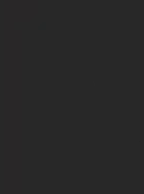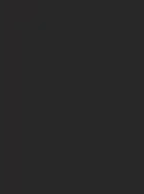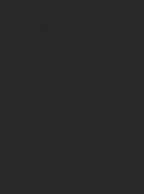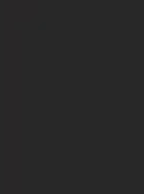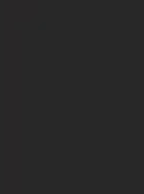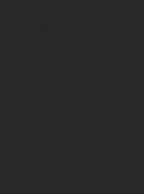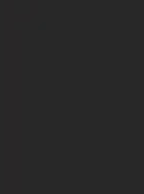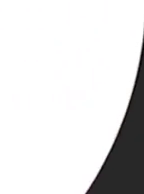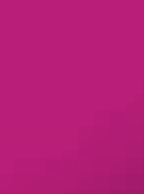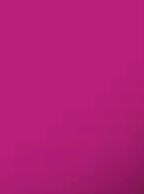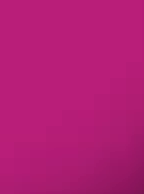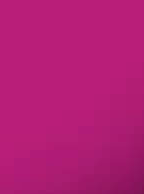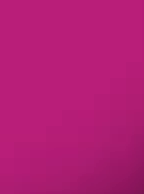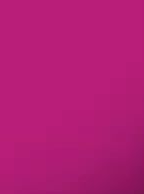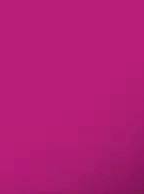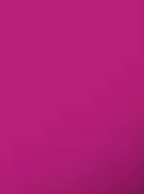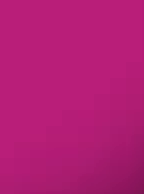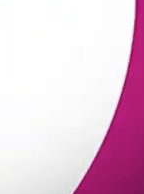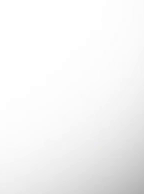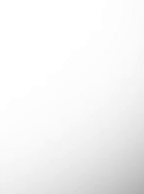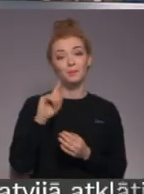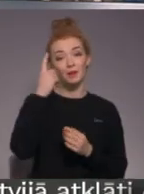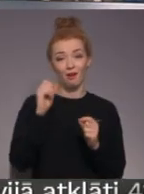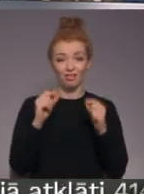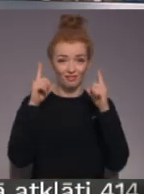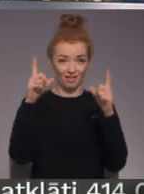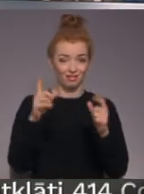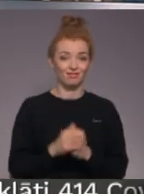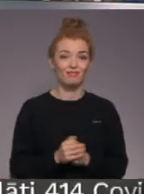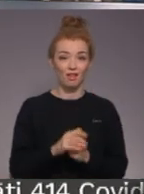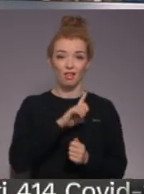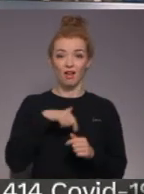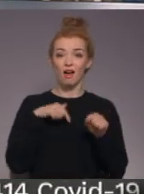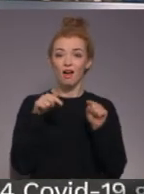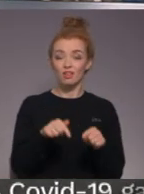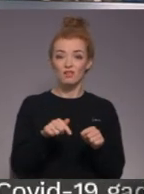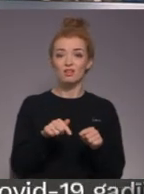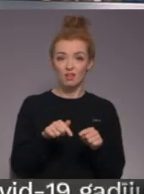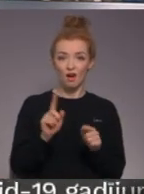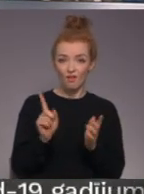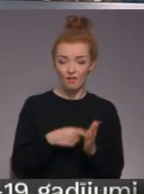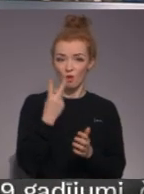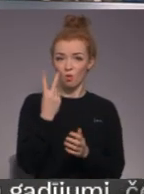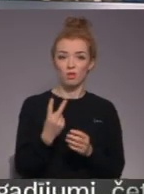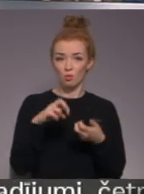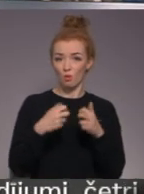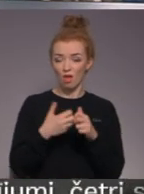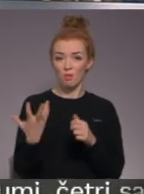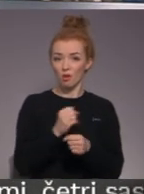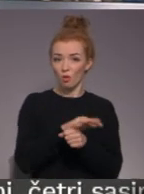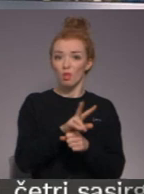Re, viss ēters ir te! Un Latvijā pārkāpta vēl viena sarkanā līnija saistībā